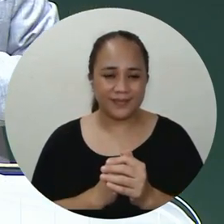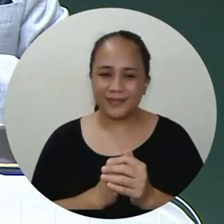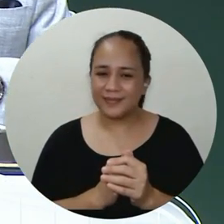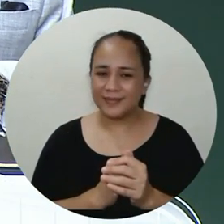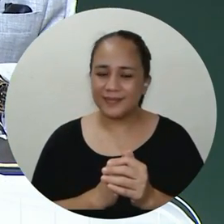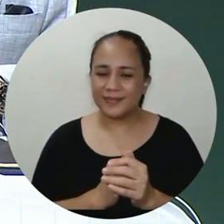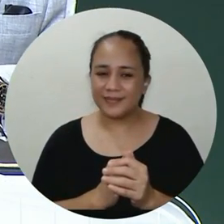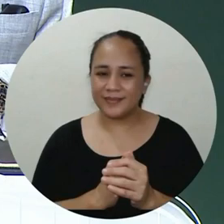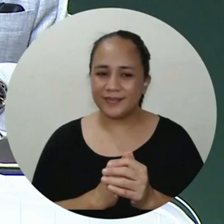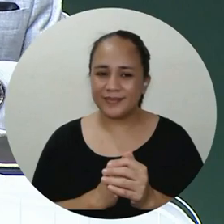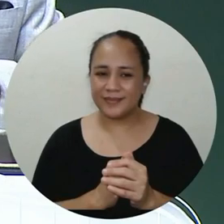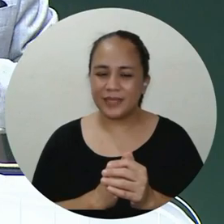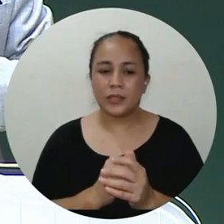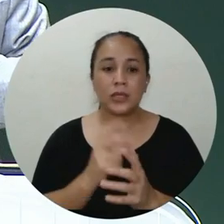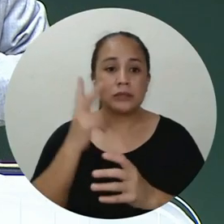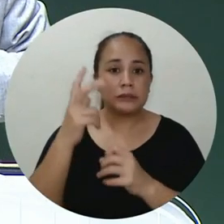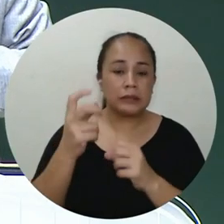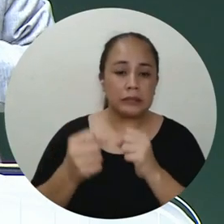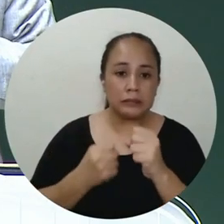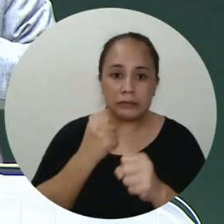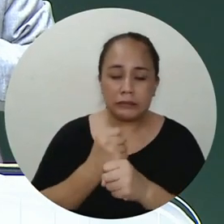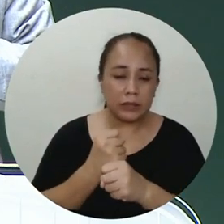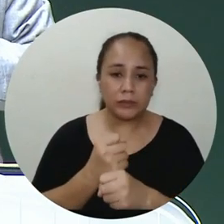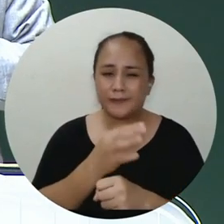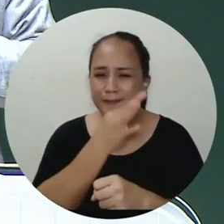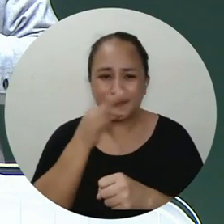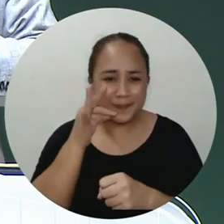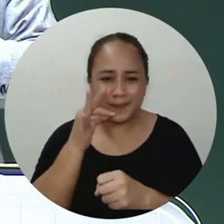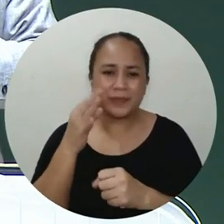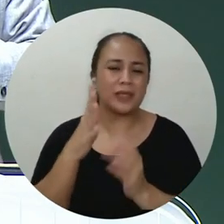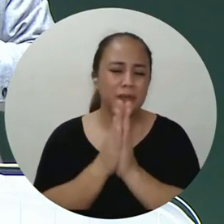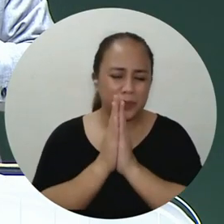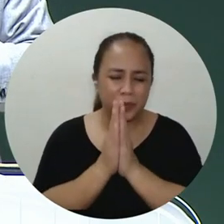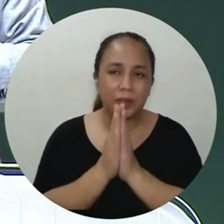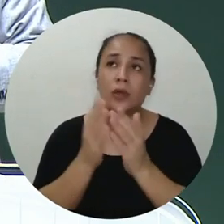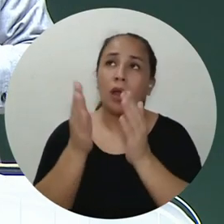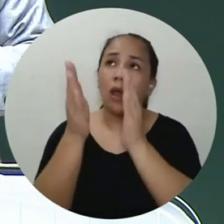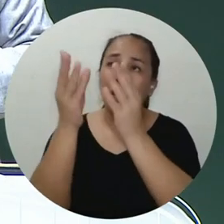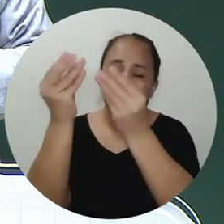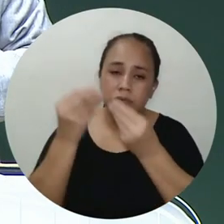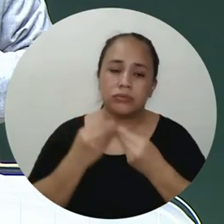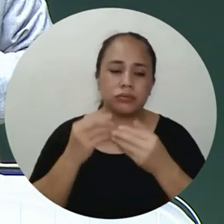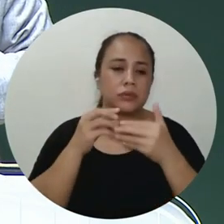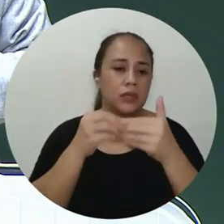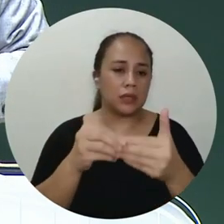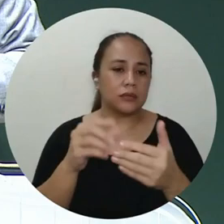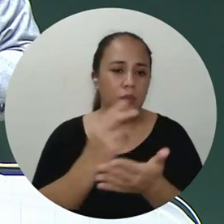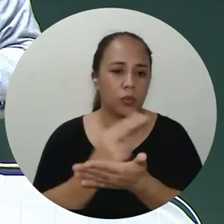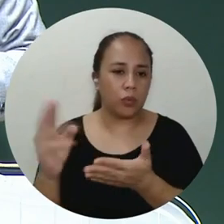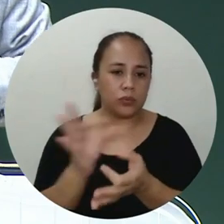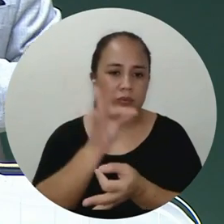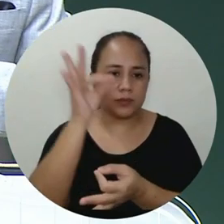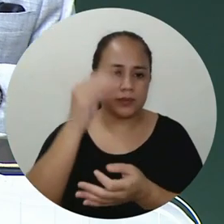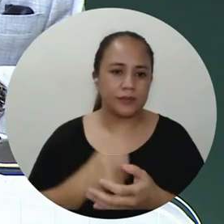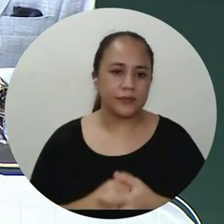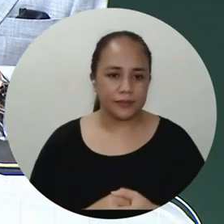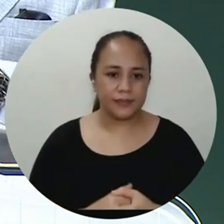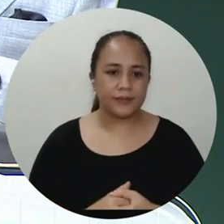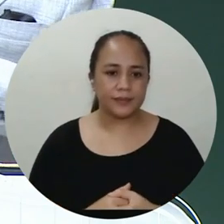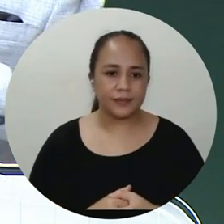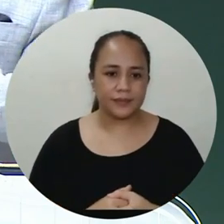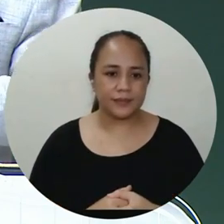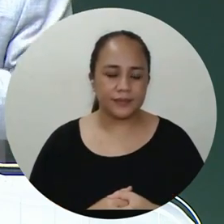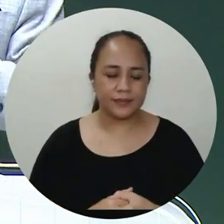fasted for 3 days and prayed so that they may receive the guidance of the Holy Spirit. Empowering leadership 이 말은요 언약 붙잡은